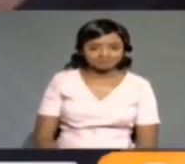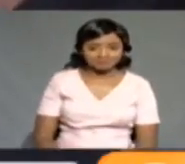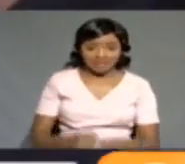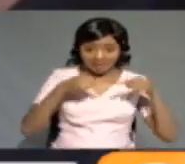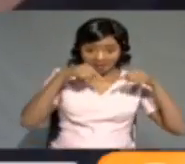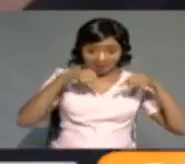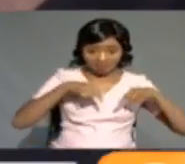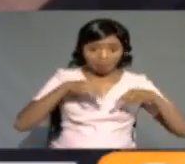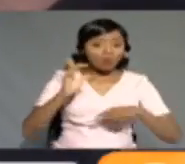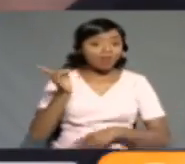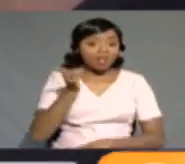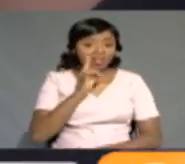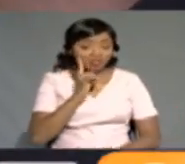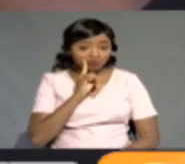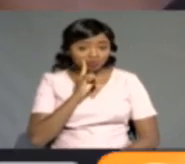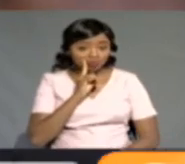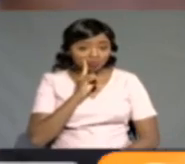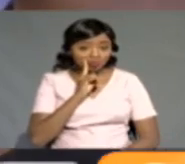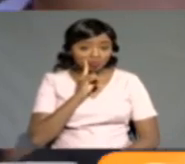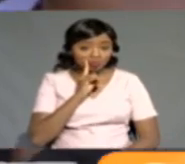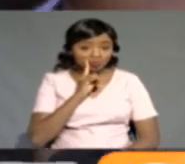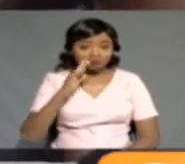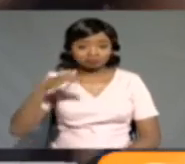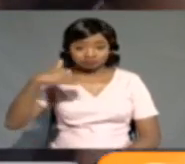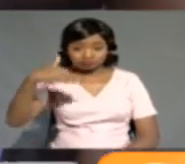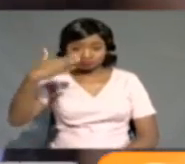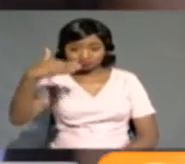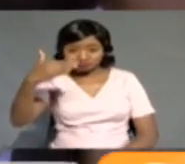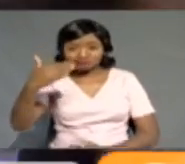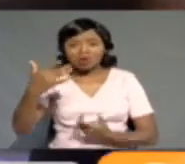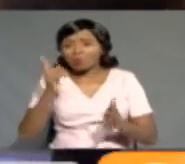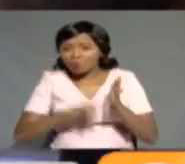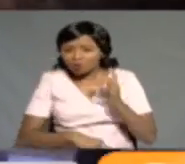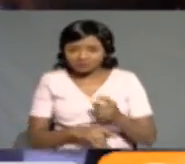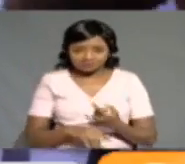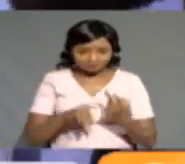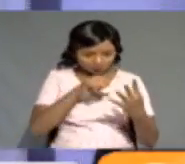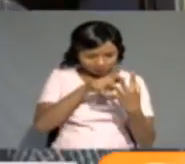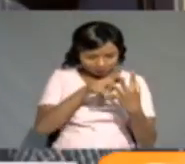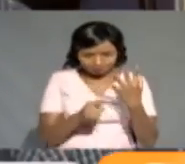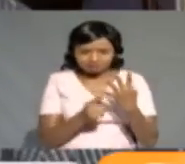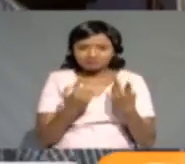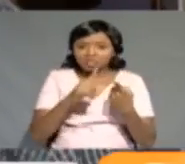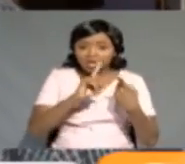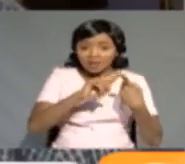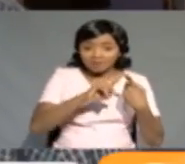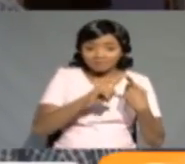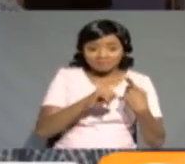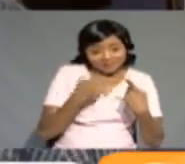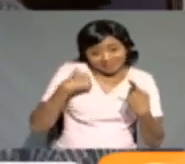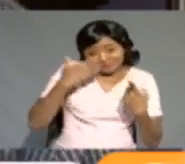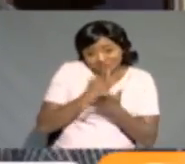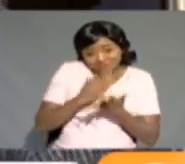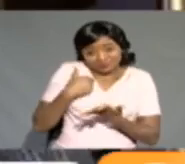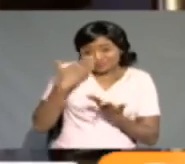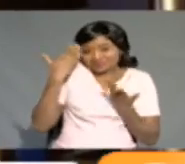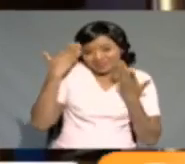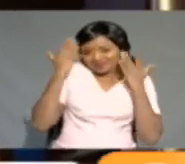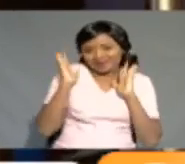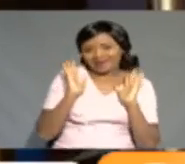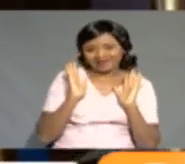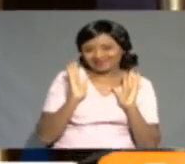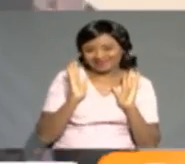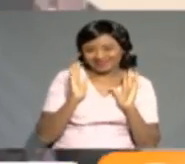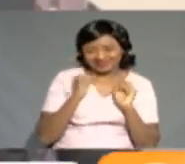Leo, kesho, tajie siku zinakuja baada ya hizo siku nne. Siku nne mbeleni. Hiyo nyingine